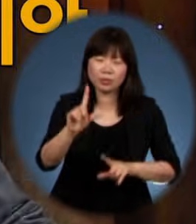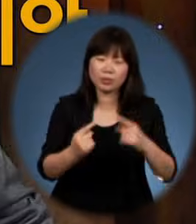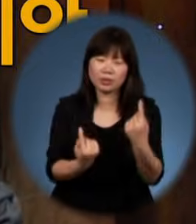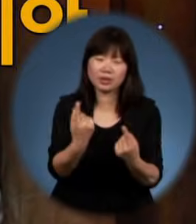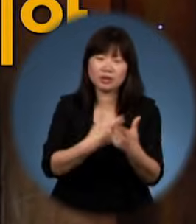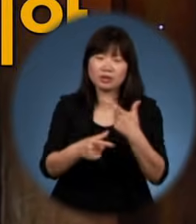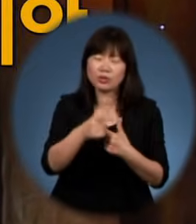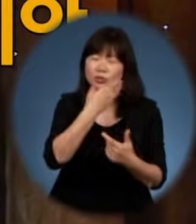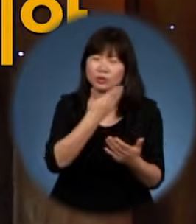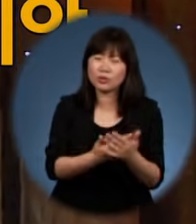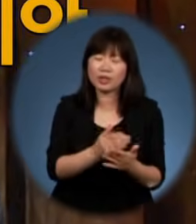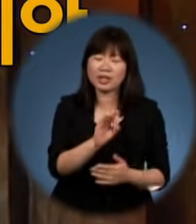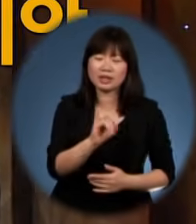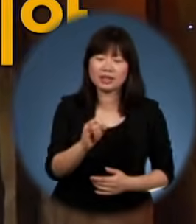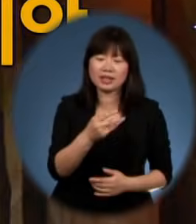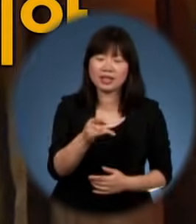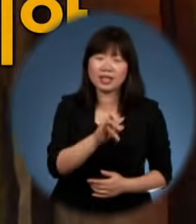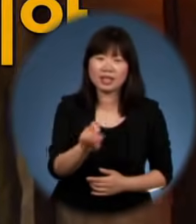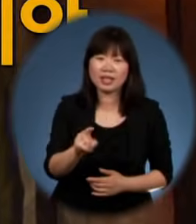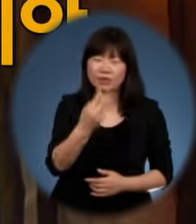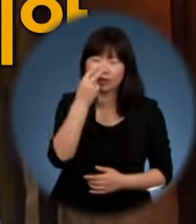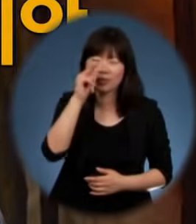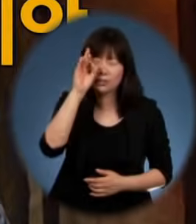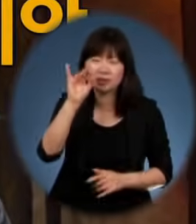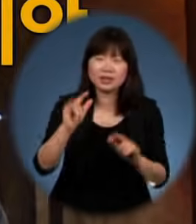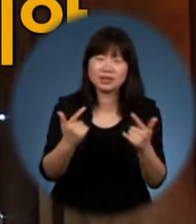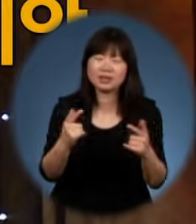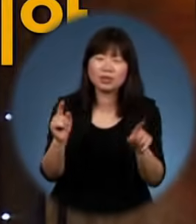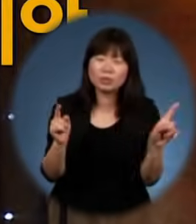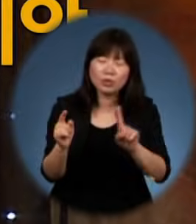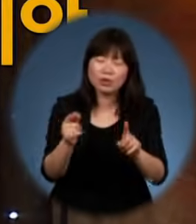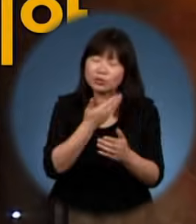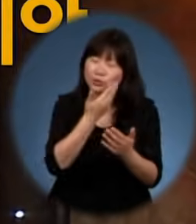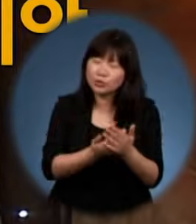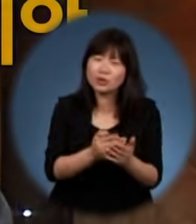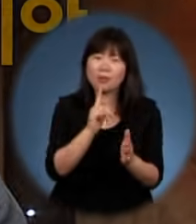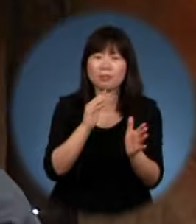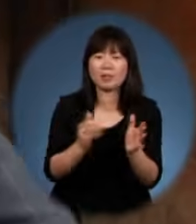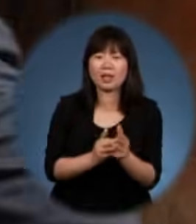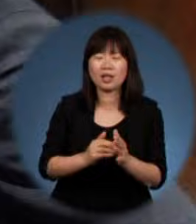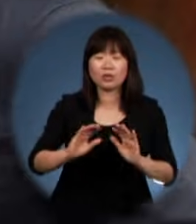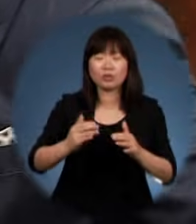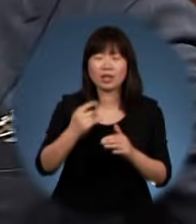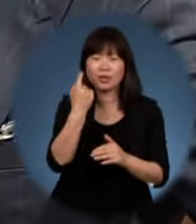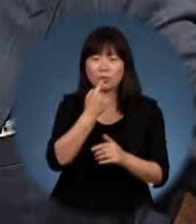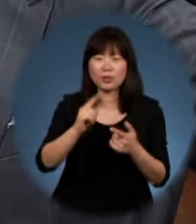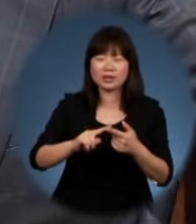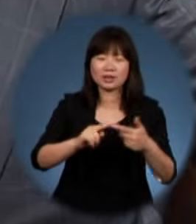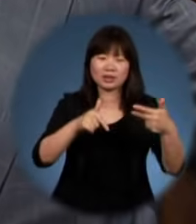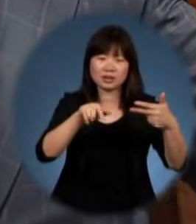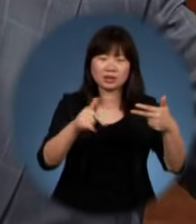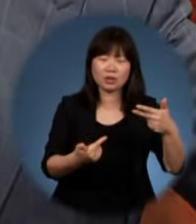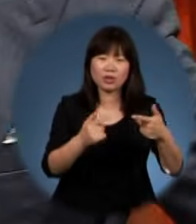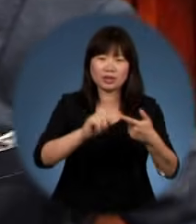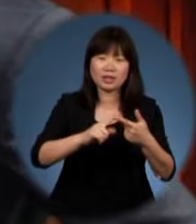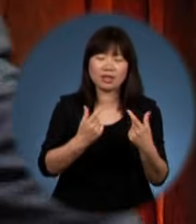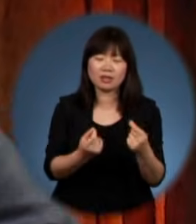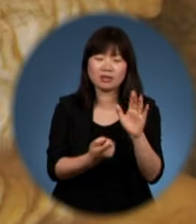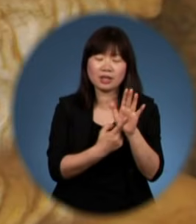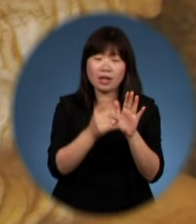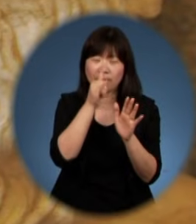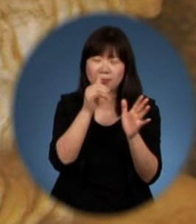중요한 이데아 눈에 보이지 않는 그 무엇이 중요하다는 것이죠 국가론 제 7 글에서 이런 편의